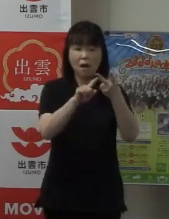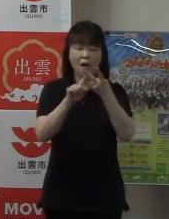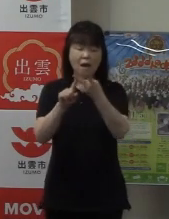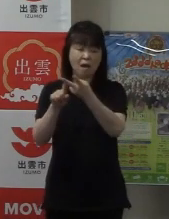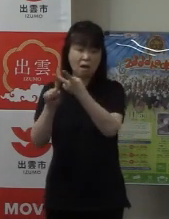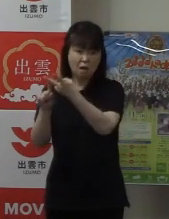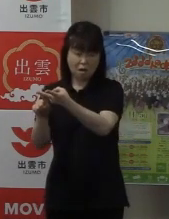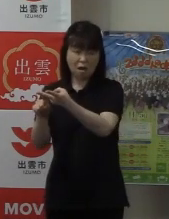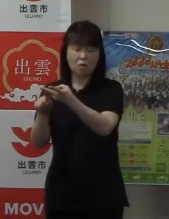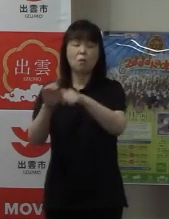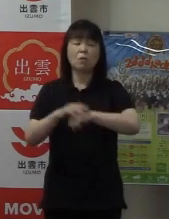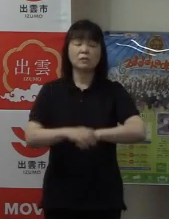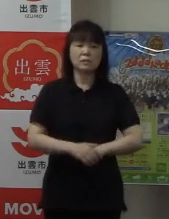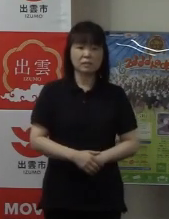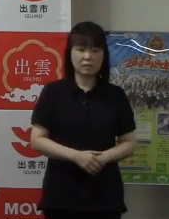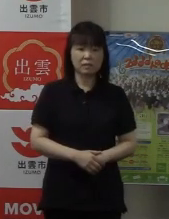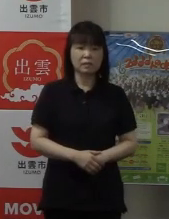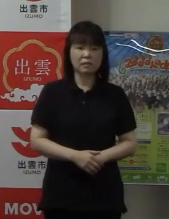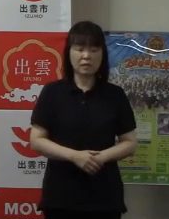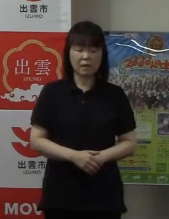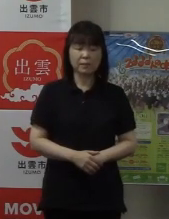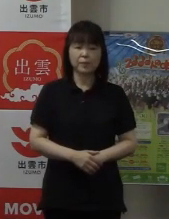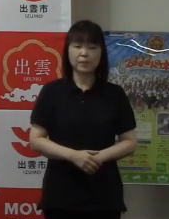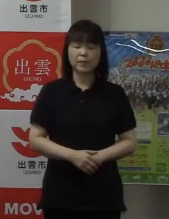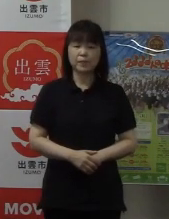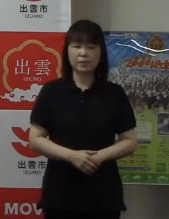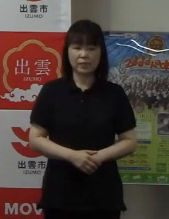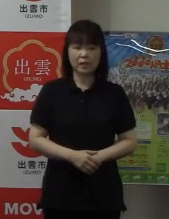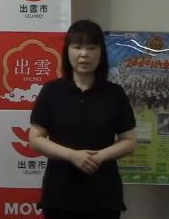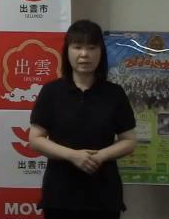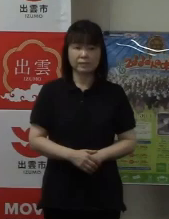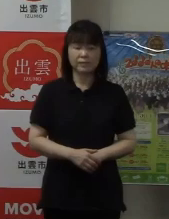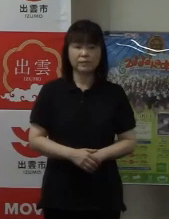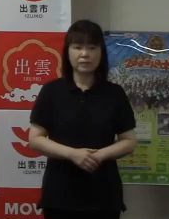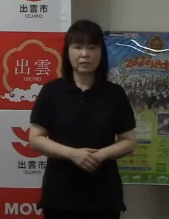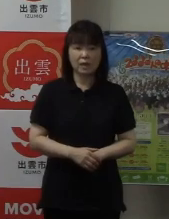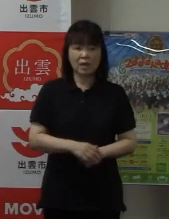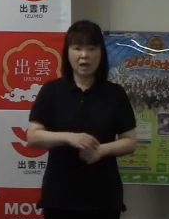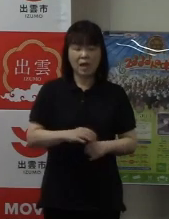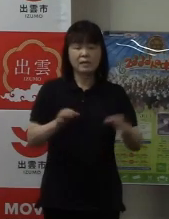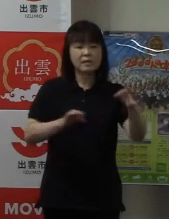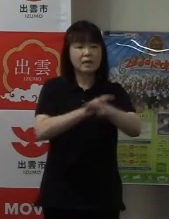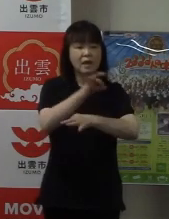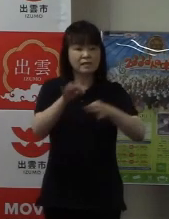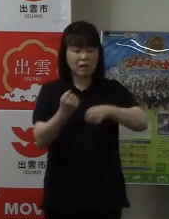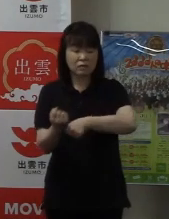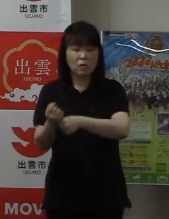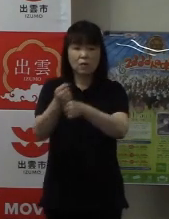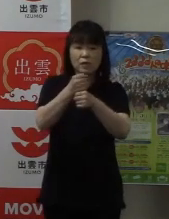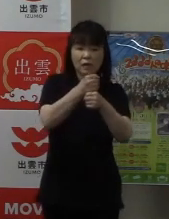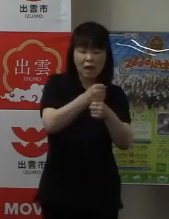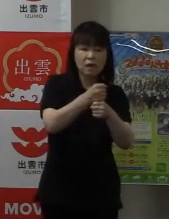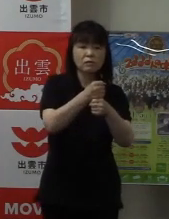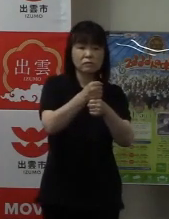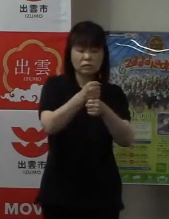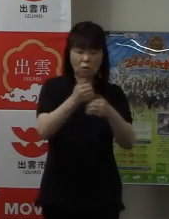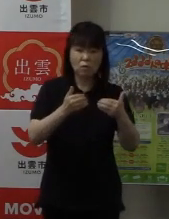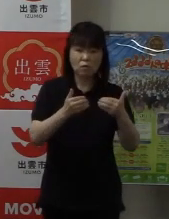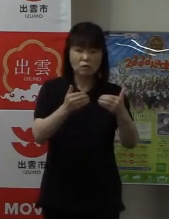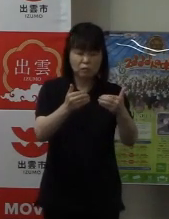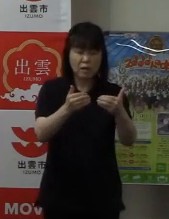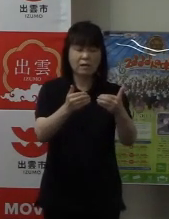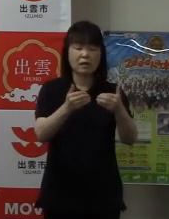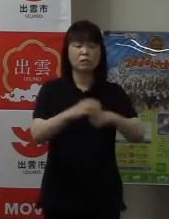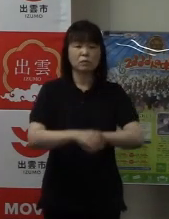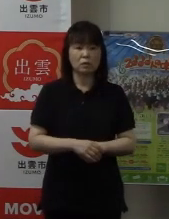今のこの家計とそして消費喚起の対策を行うわけでありますが、当初商品券の